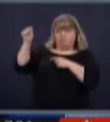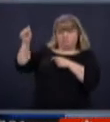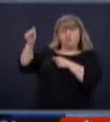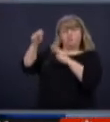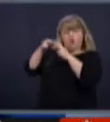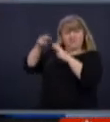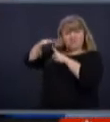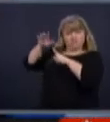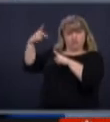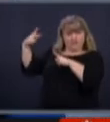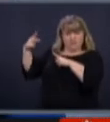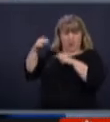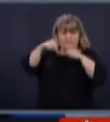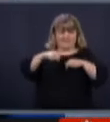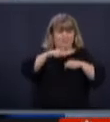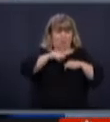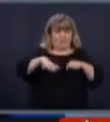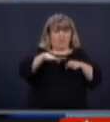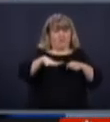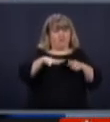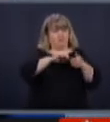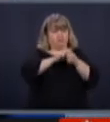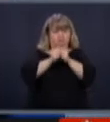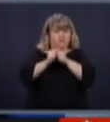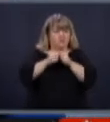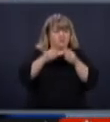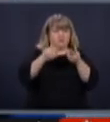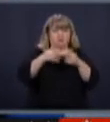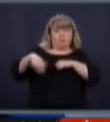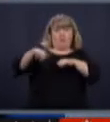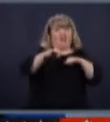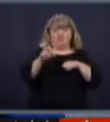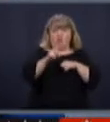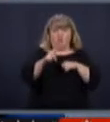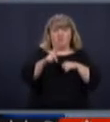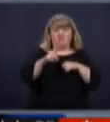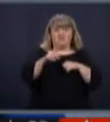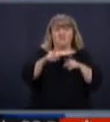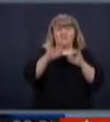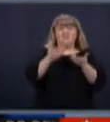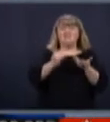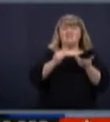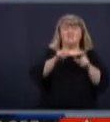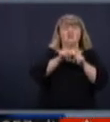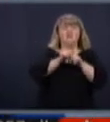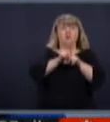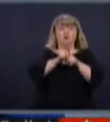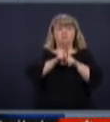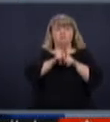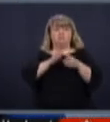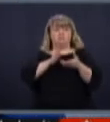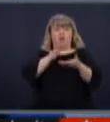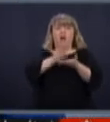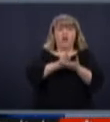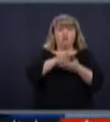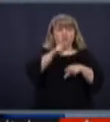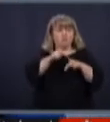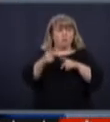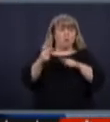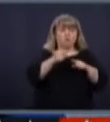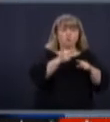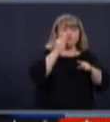grandes variations. Fait que, puis je pense que c'est clair, arrêter une machine, c'est mettre le frein, puis tout le monde arrête, puis on rentre à la maison. Mais